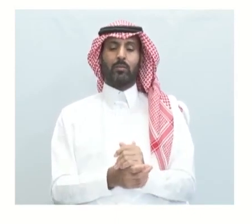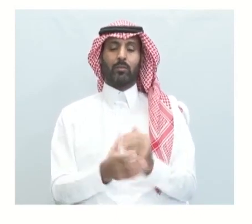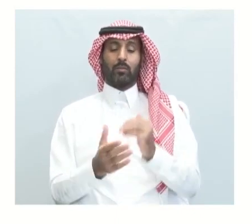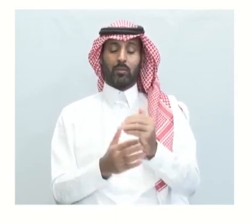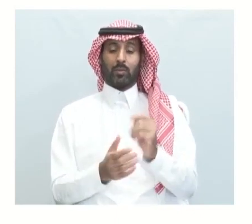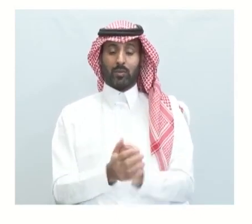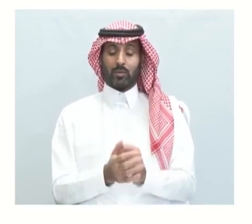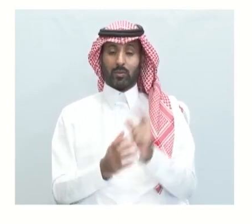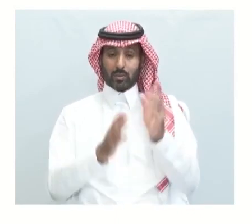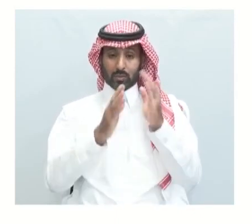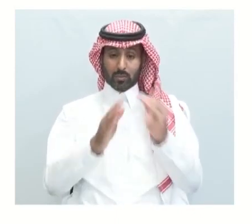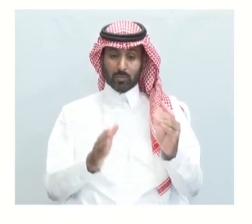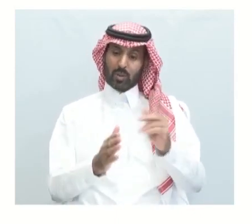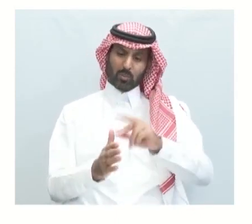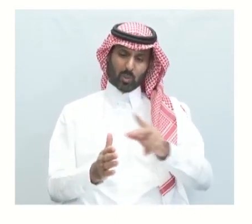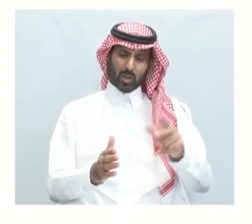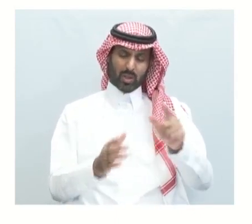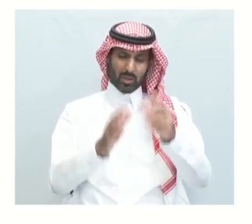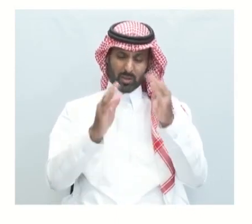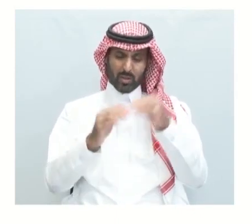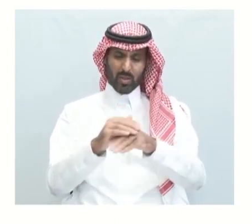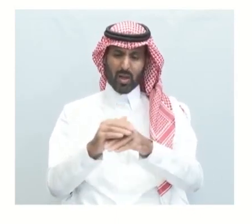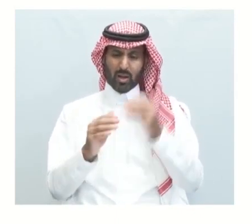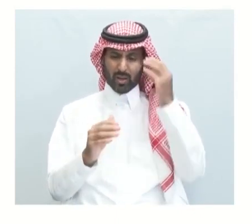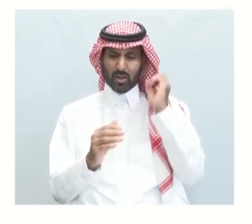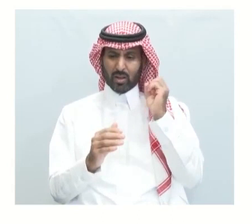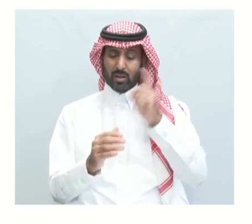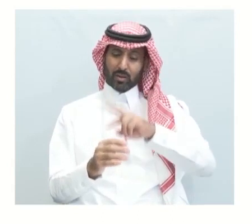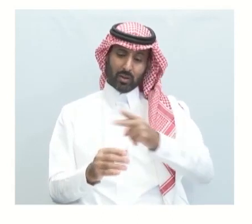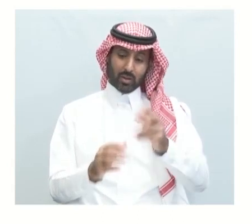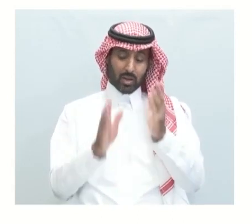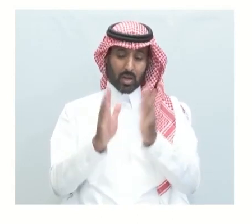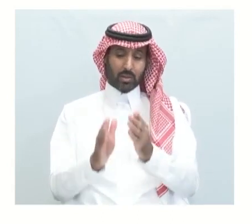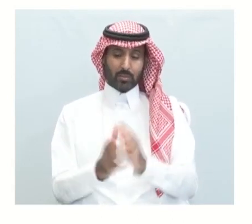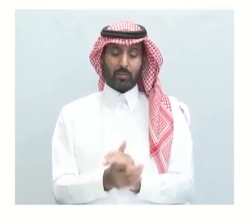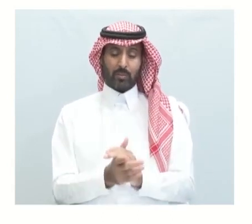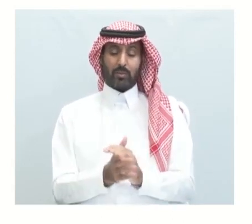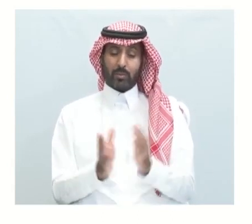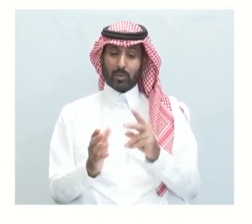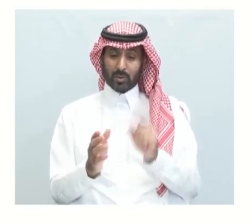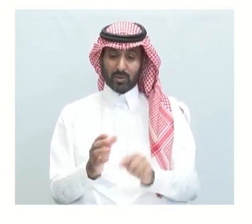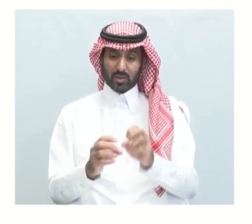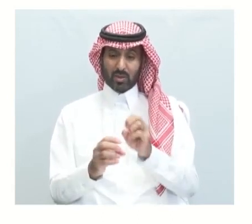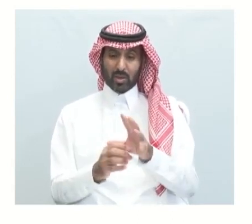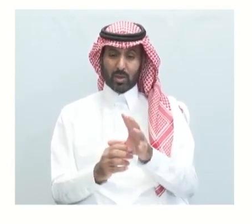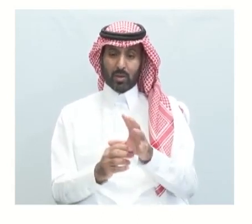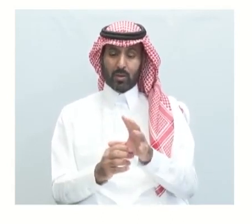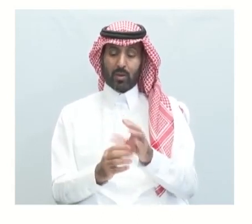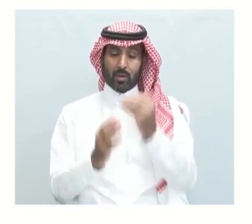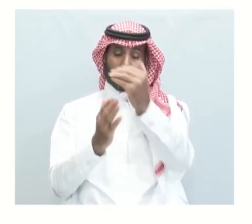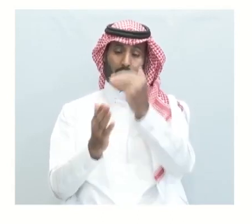تصمم هياكل البيانات المتغيره لتسهيل تغيير حجم هيكل بيانات اثناء التشغيل وتعد